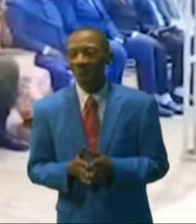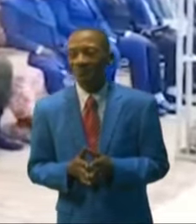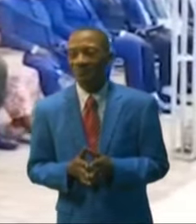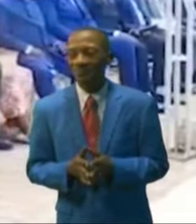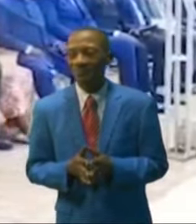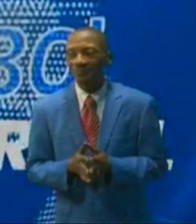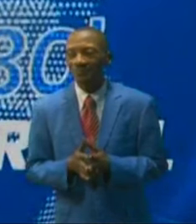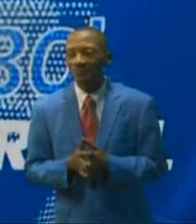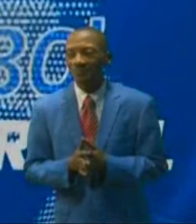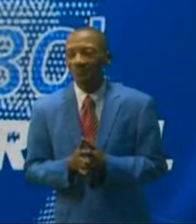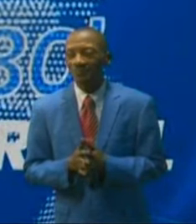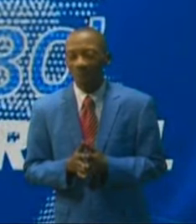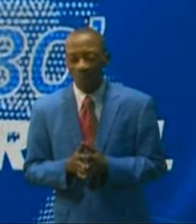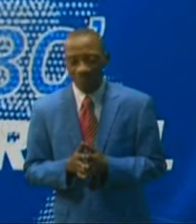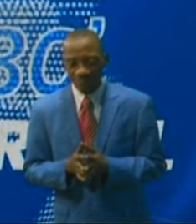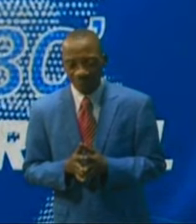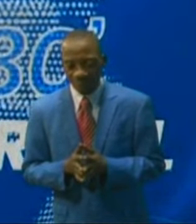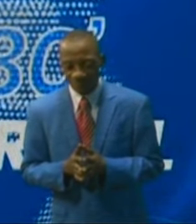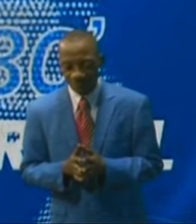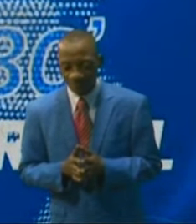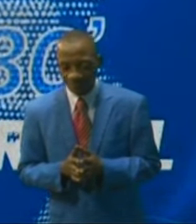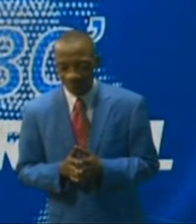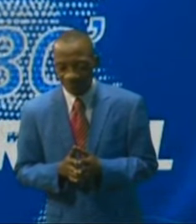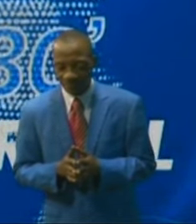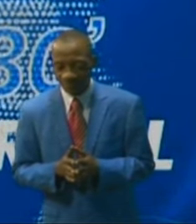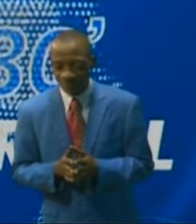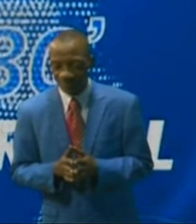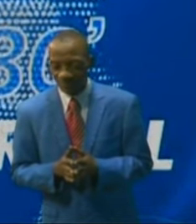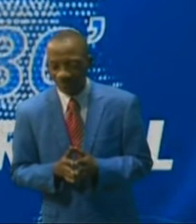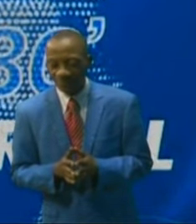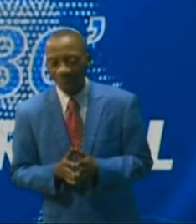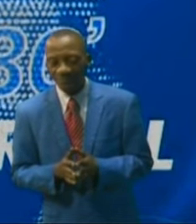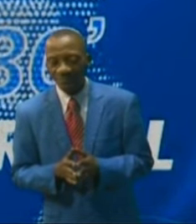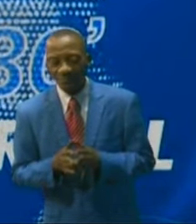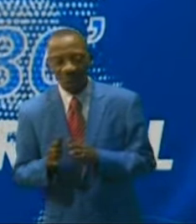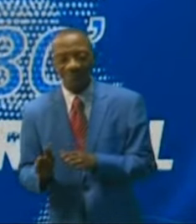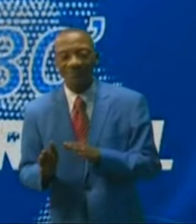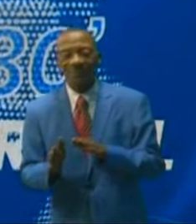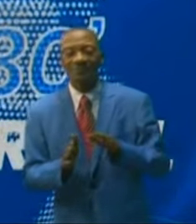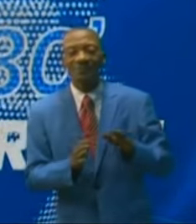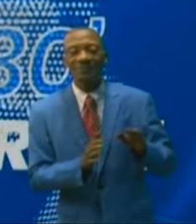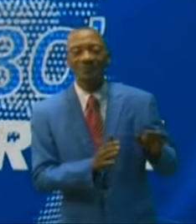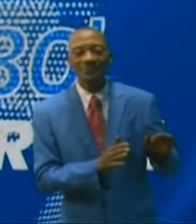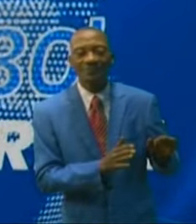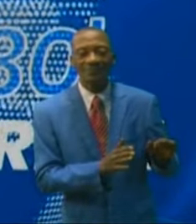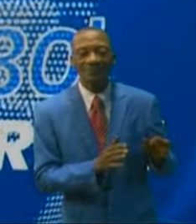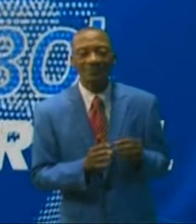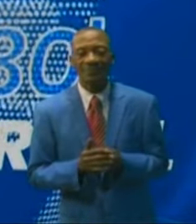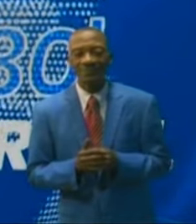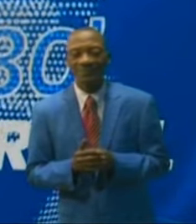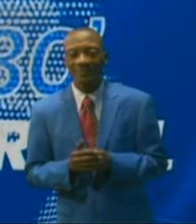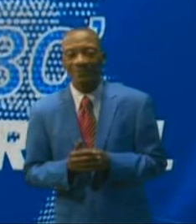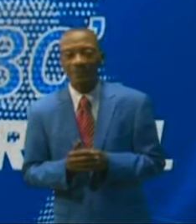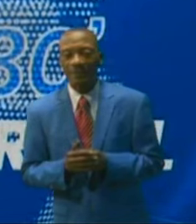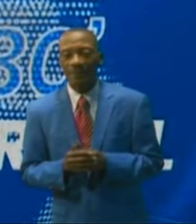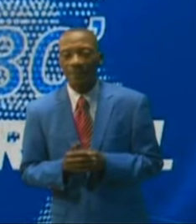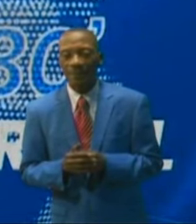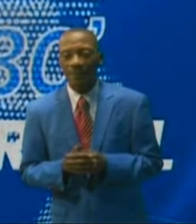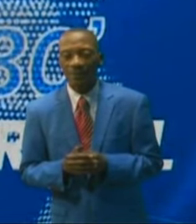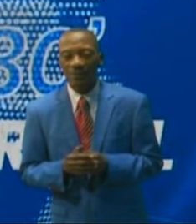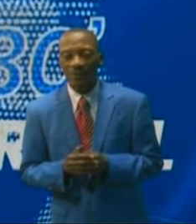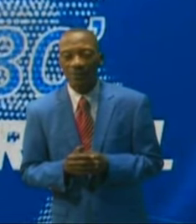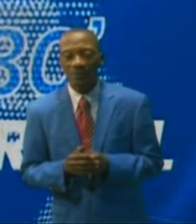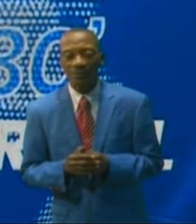Tshilombo. Je vous le disais en titre, la population congolaise préoccupée par l'arrêt de réhabilitation et de